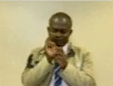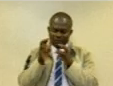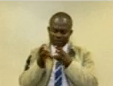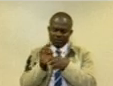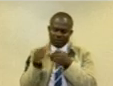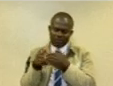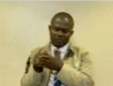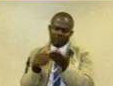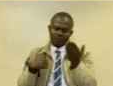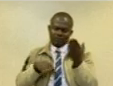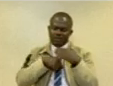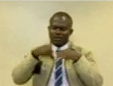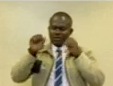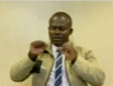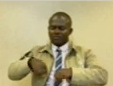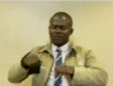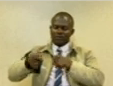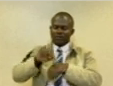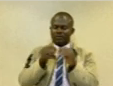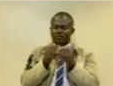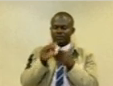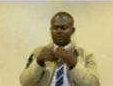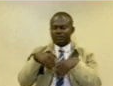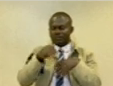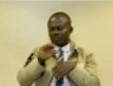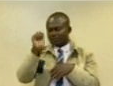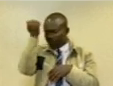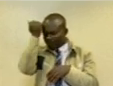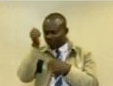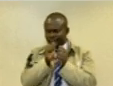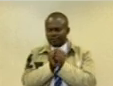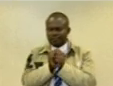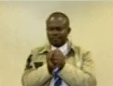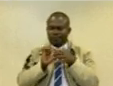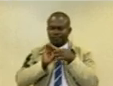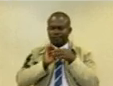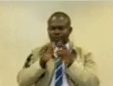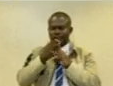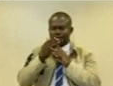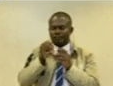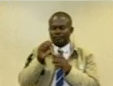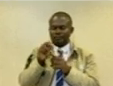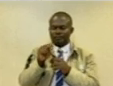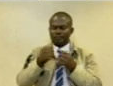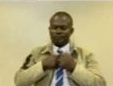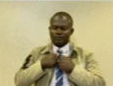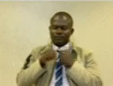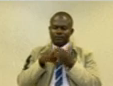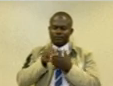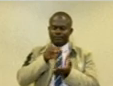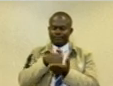ukuntu tubasha kongera service zitangwa na mutuelle de santé uretse ubufatanye hagati ya MTN Rwanda n'ikigo